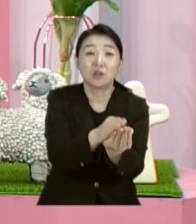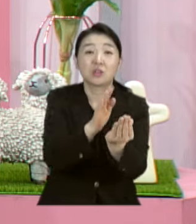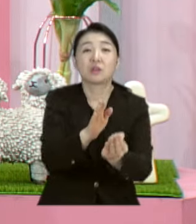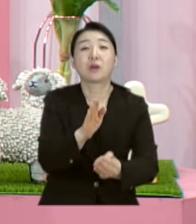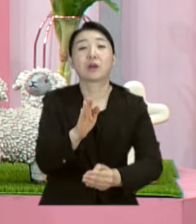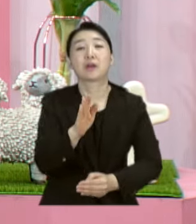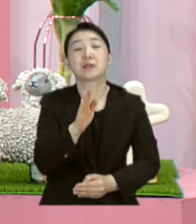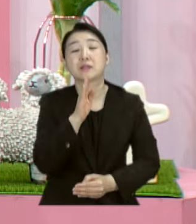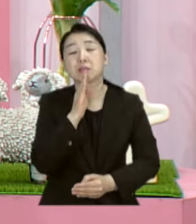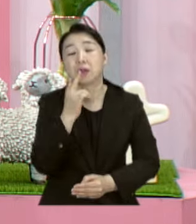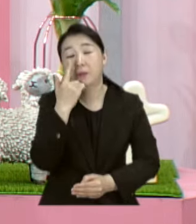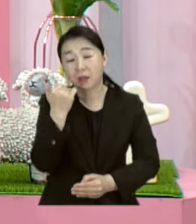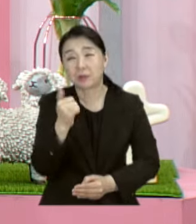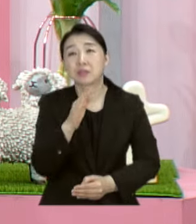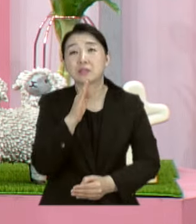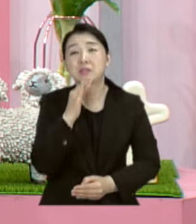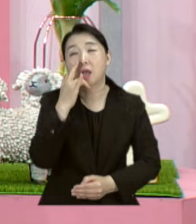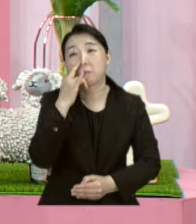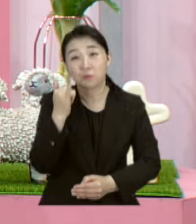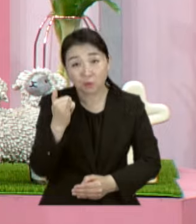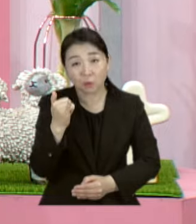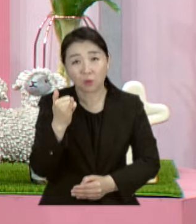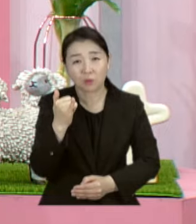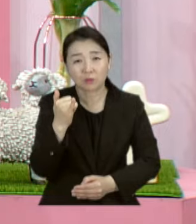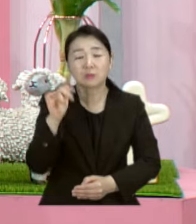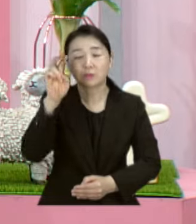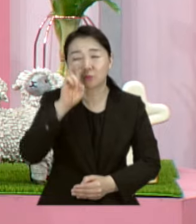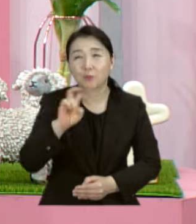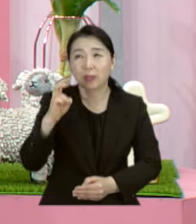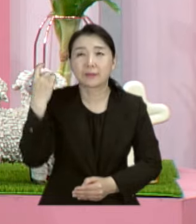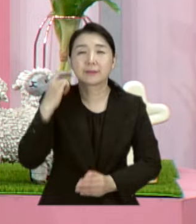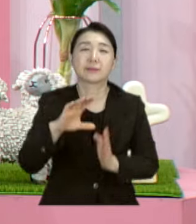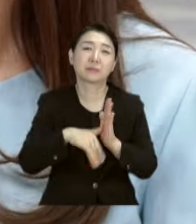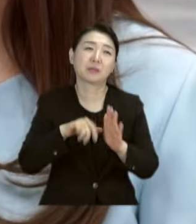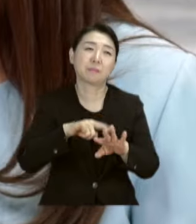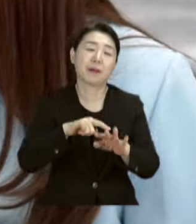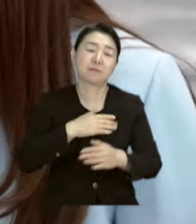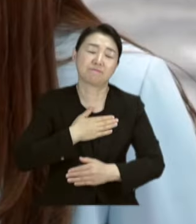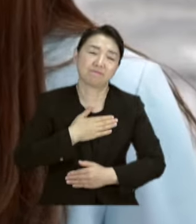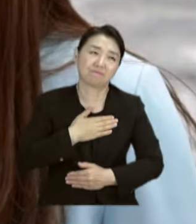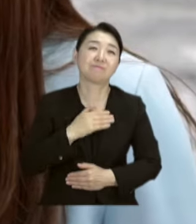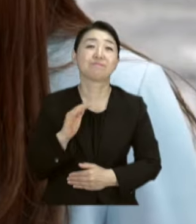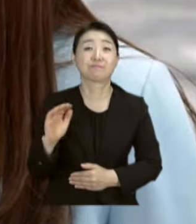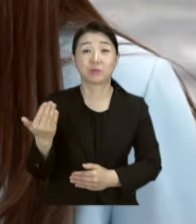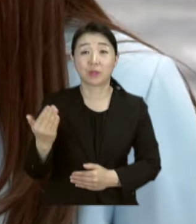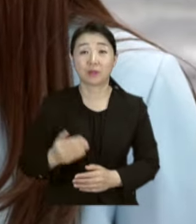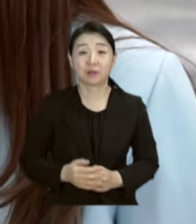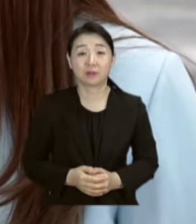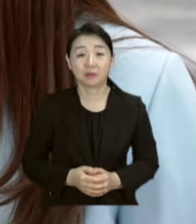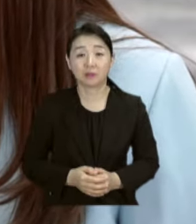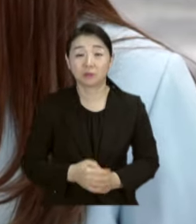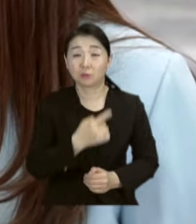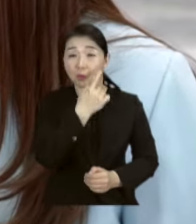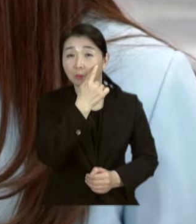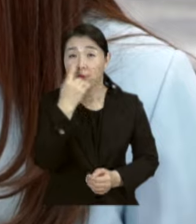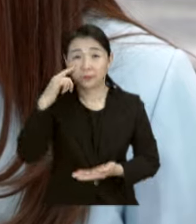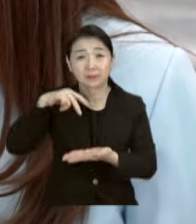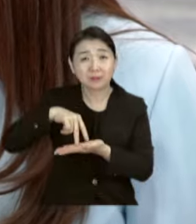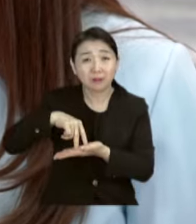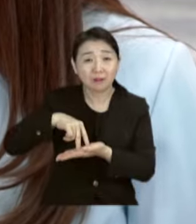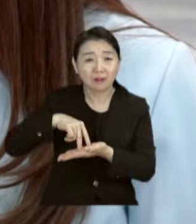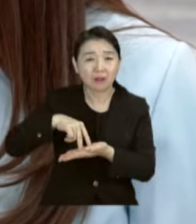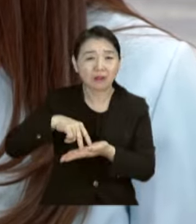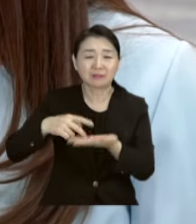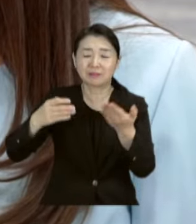노래가 나오잖아요. 네, 네, 네. 저는 그 노래를 들을 때마다 가슴이 짠해요. 네, 아니 보증도 아버지께서 또 쓰시고. 그